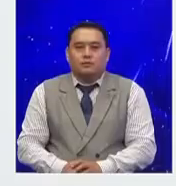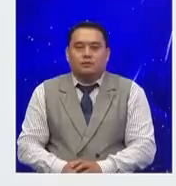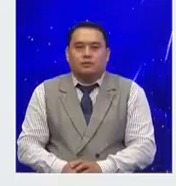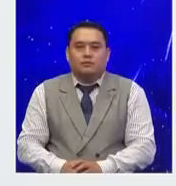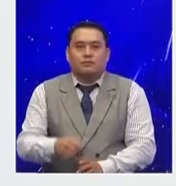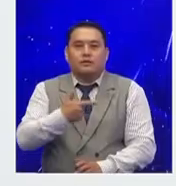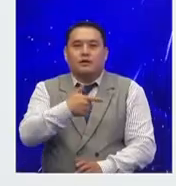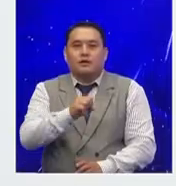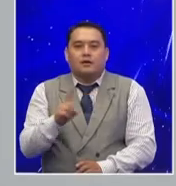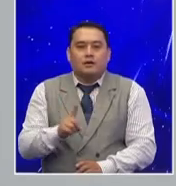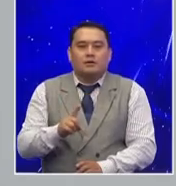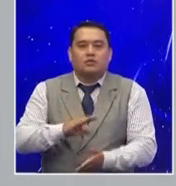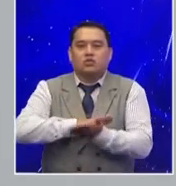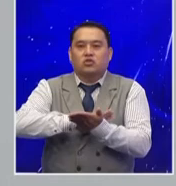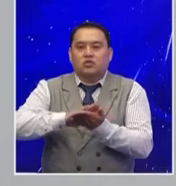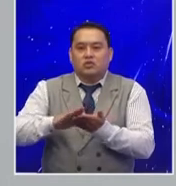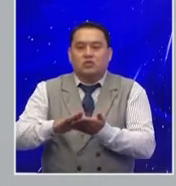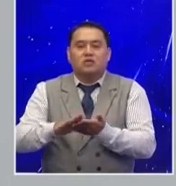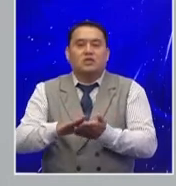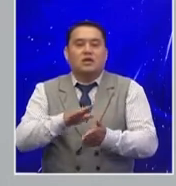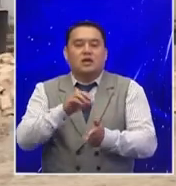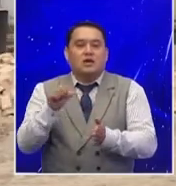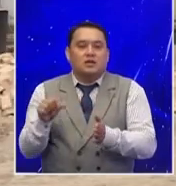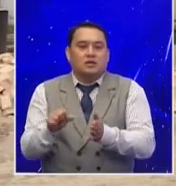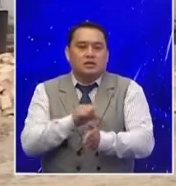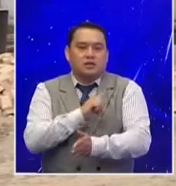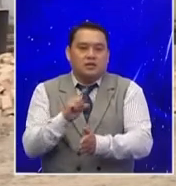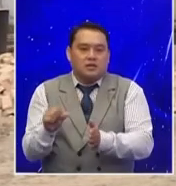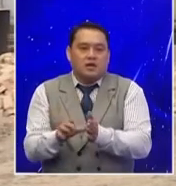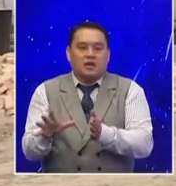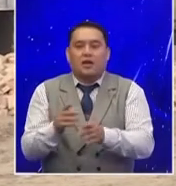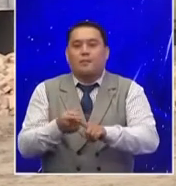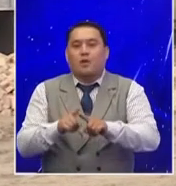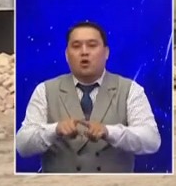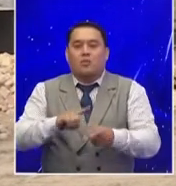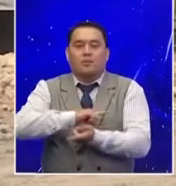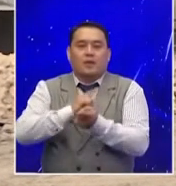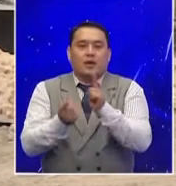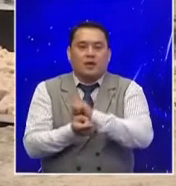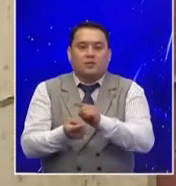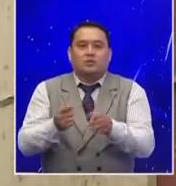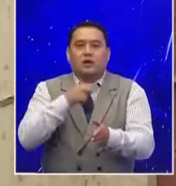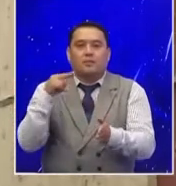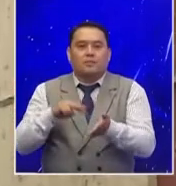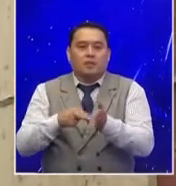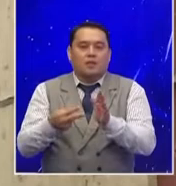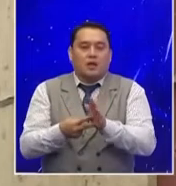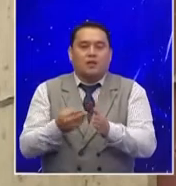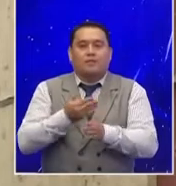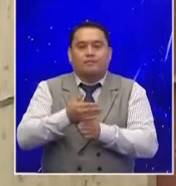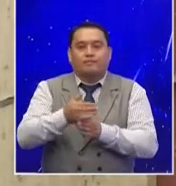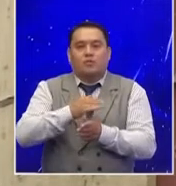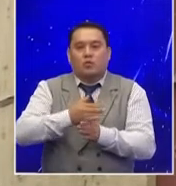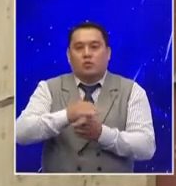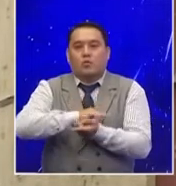Природный газ – один из самых экологически чистых энергоносителей. Планомерно регион переходит на голубое топливо. Как доложили акиму области, на данный момент